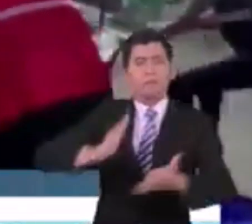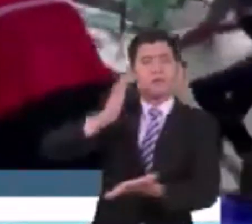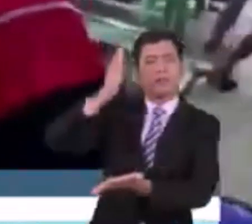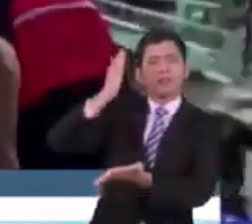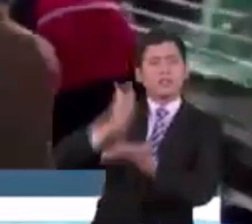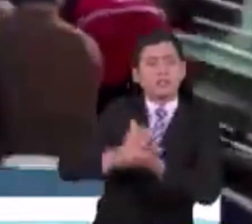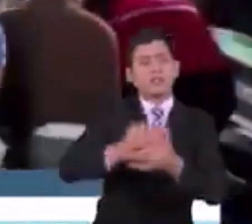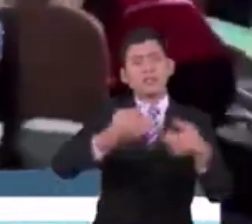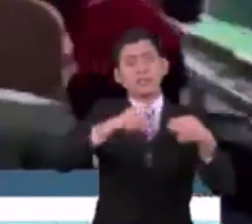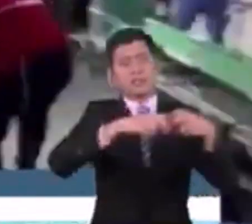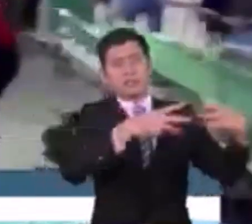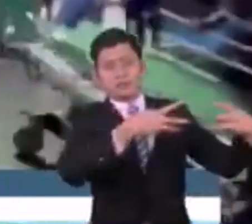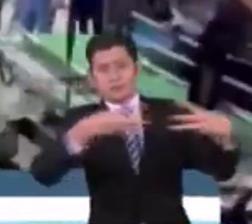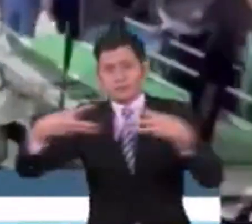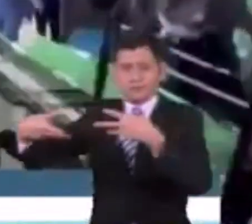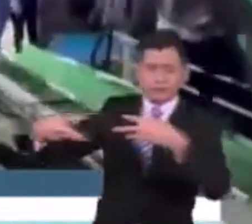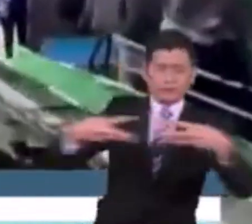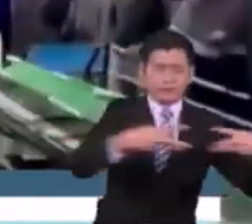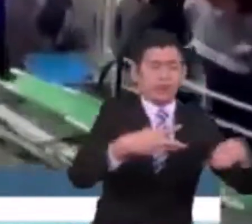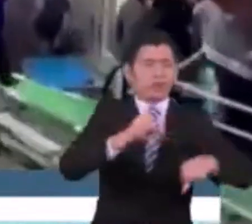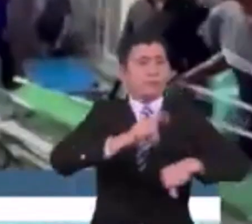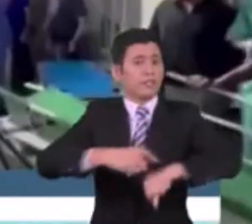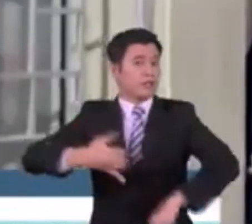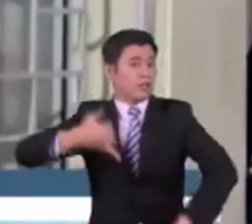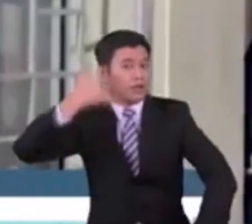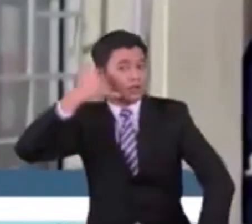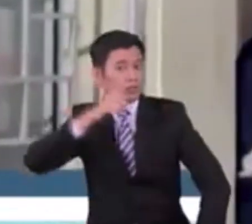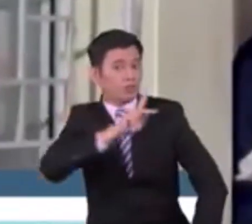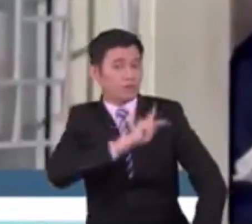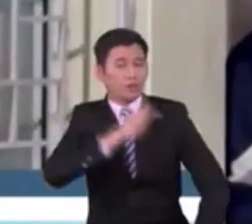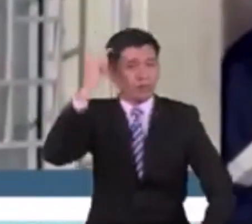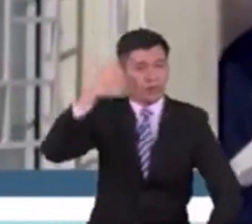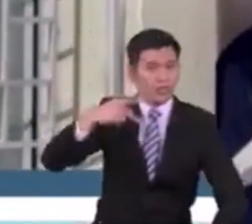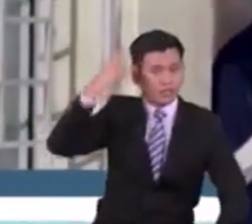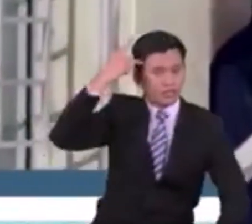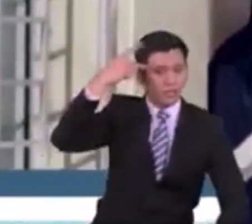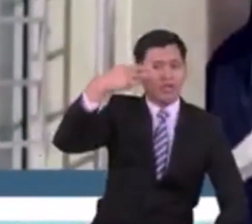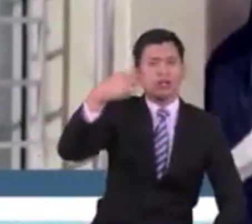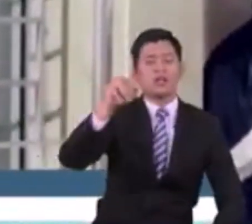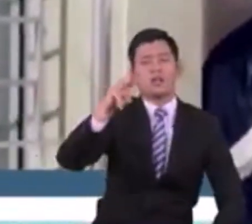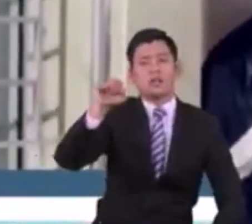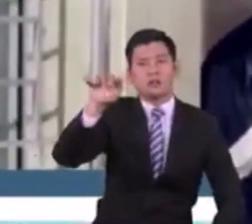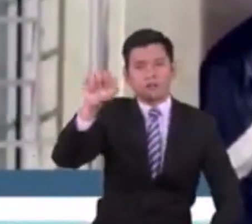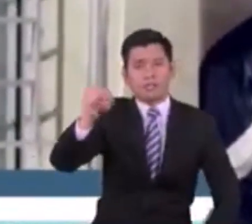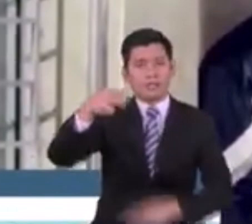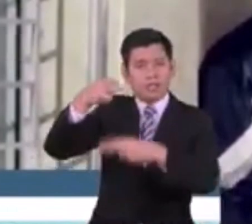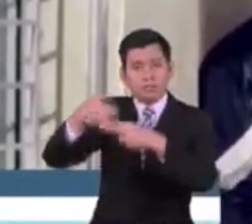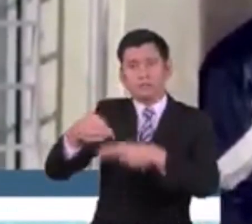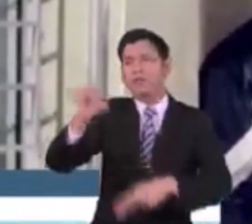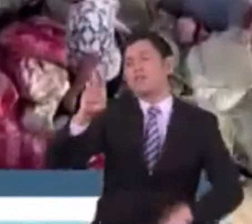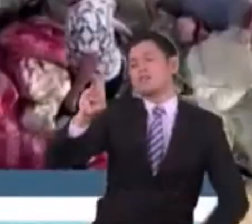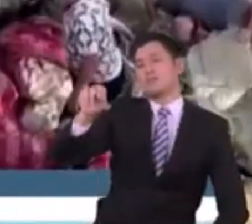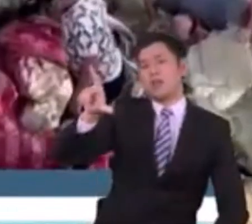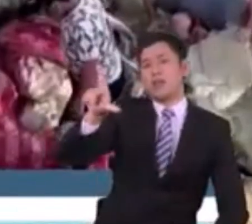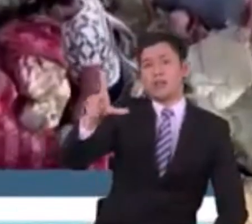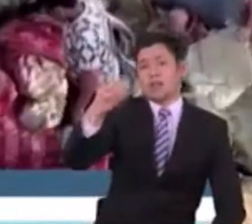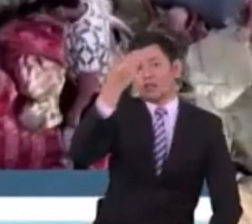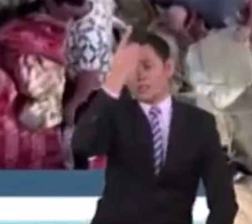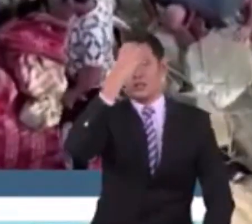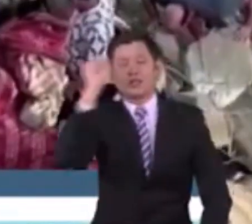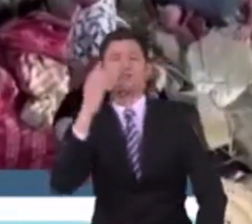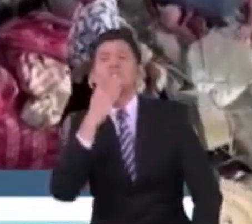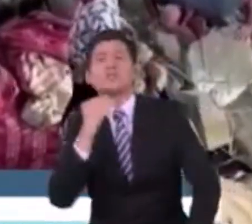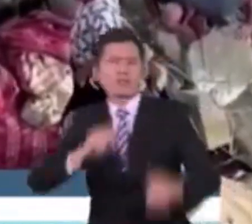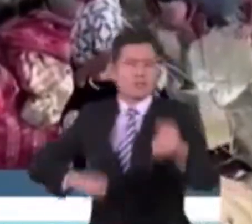berterusan semasa perbualan telefon dengan Ketua Biro Politik khamas Ismail haneh Datuk Seri Anwar menyatakan